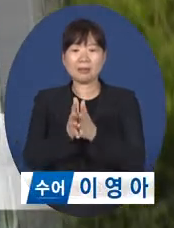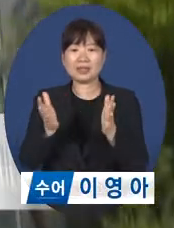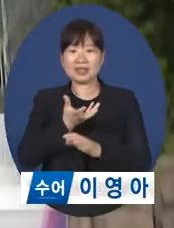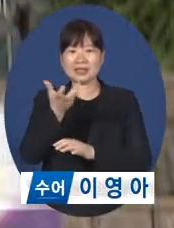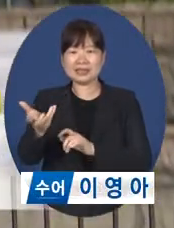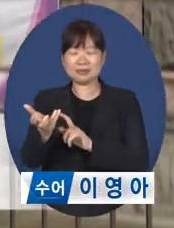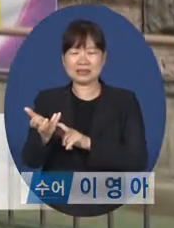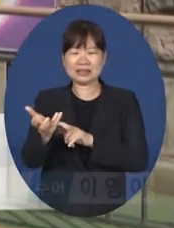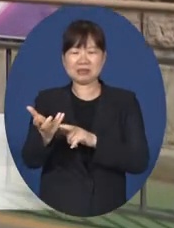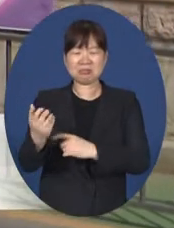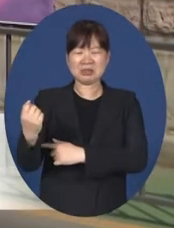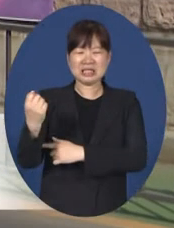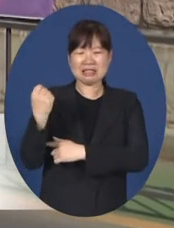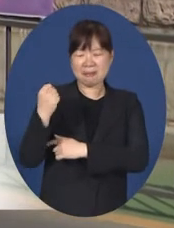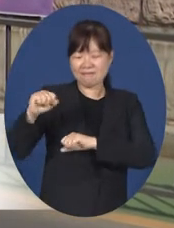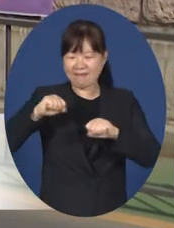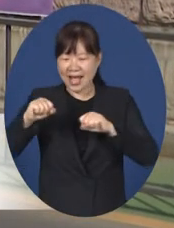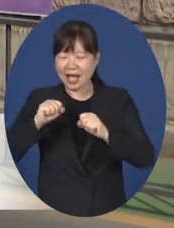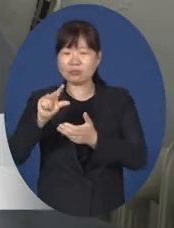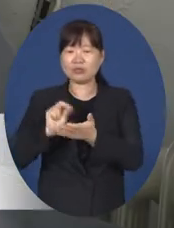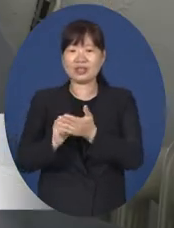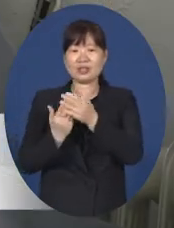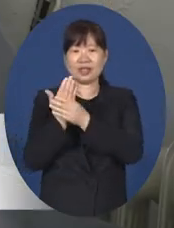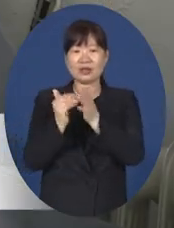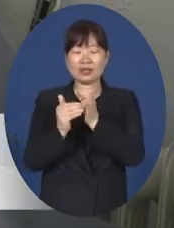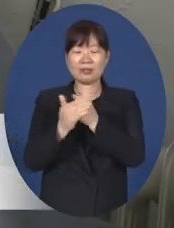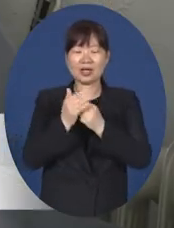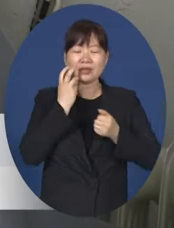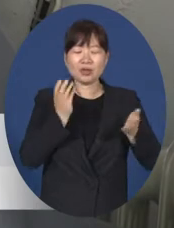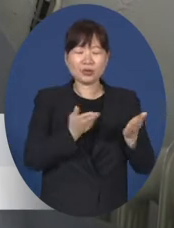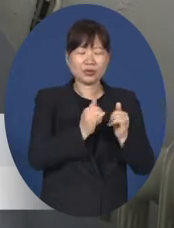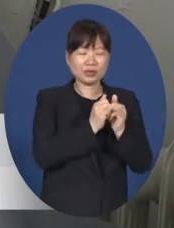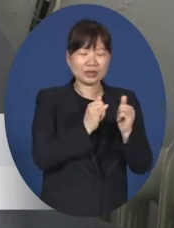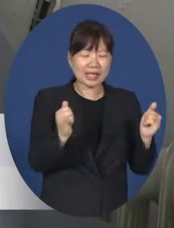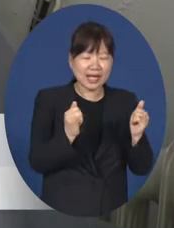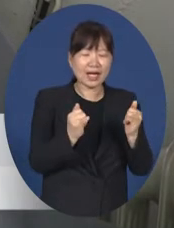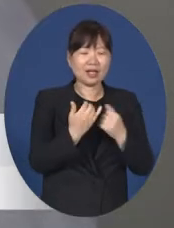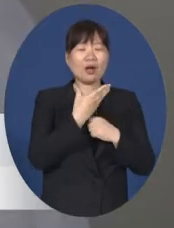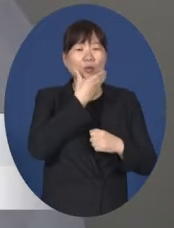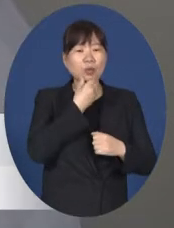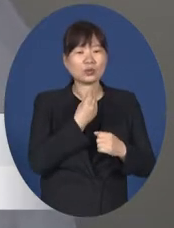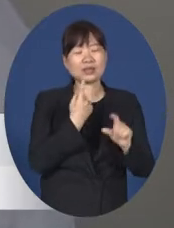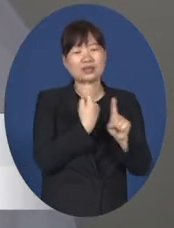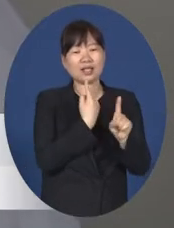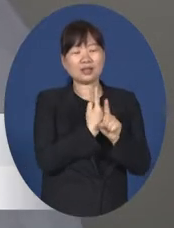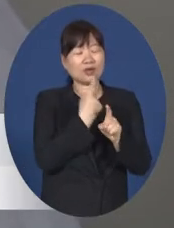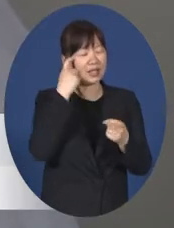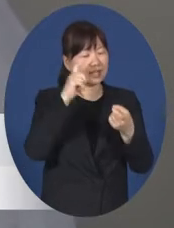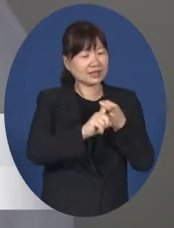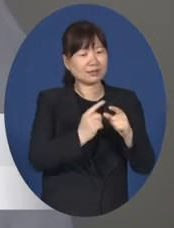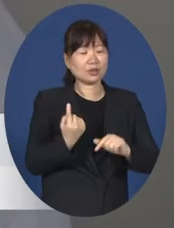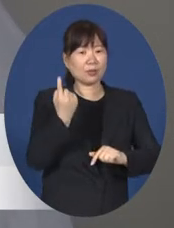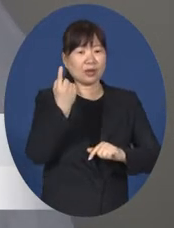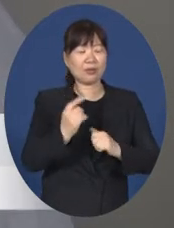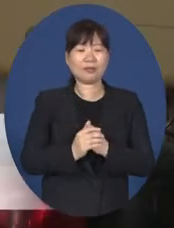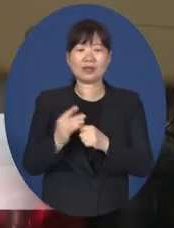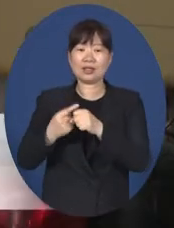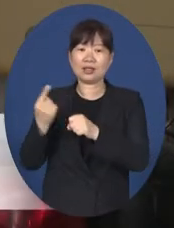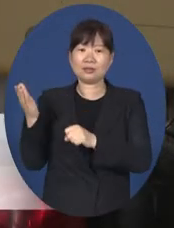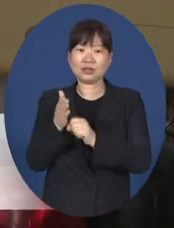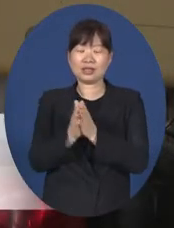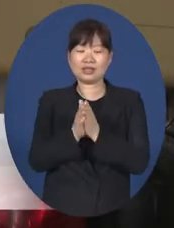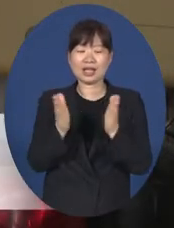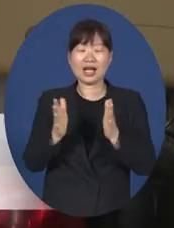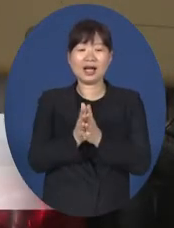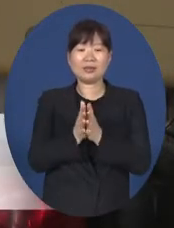아파트 입주민 갑질 문제가 사회적인 이슈가 되면서 경비 노동자들의 처우 개선에 대한 관심도 높아지고 있는데요. 경기도가 지난해부터 시행